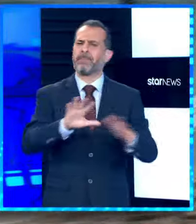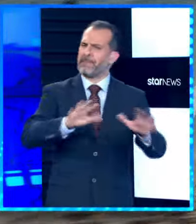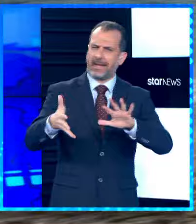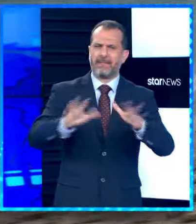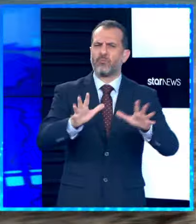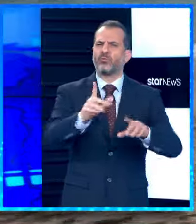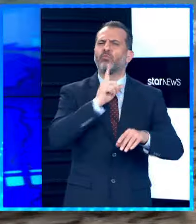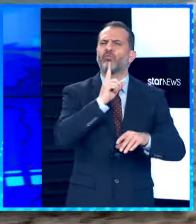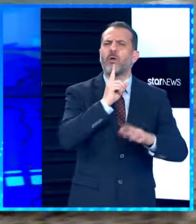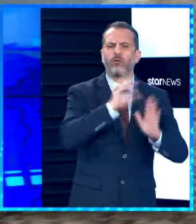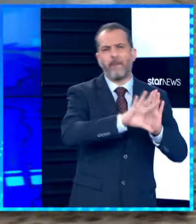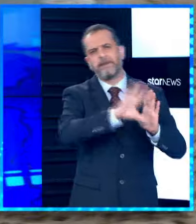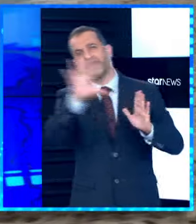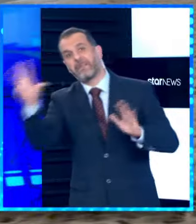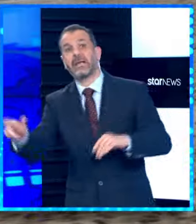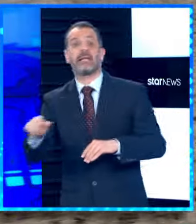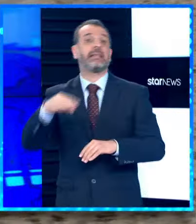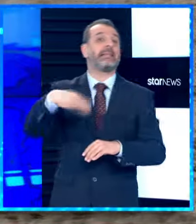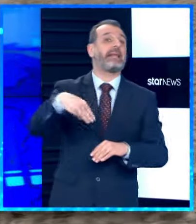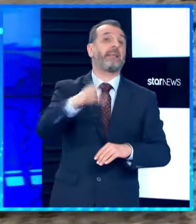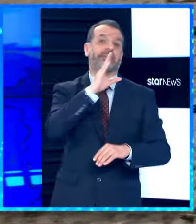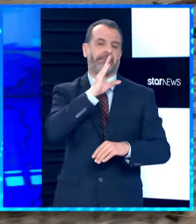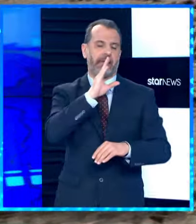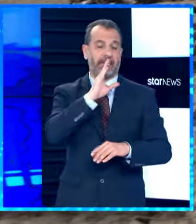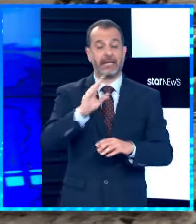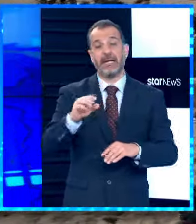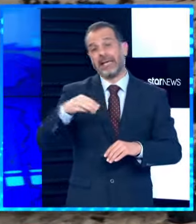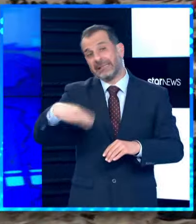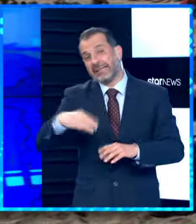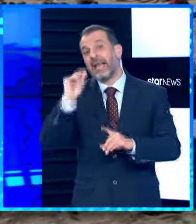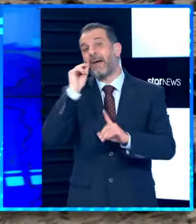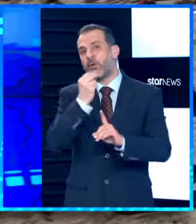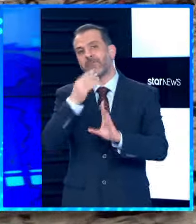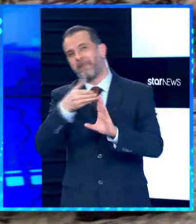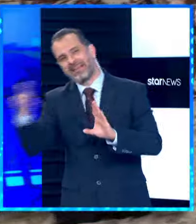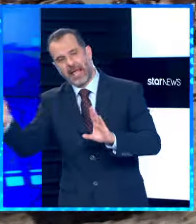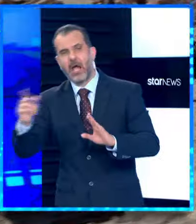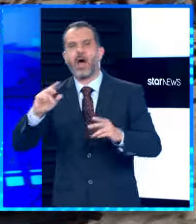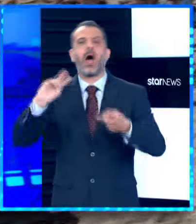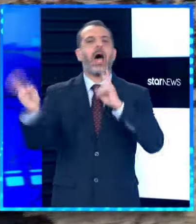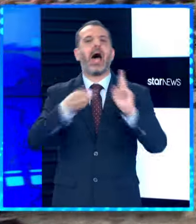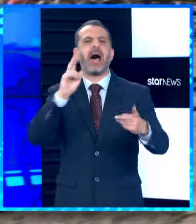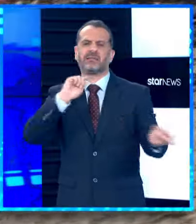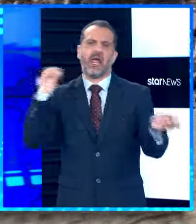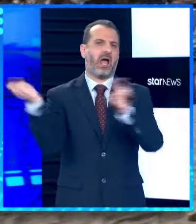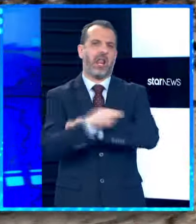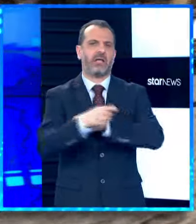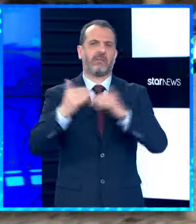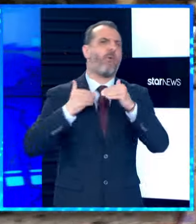και θα κρατήσει μέχρι και την Τρίτη το μεσημέρι, ενώ από το απόγευμα της Τρίτης θα επικρατήσουν βοριάδες, θα μειωθούν σημαντικά